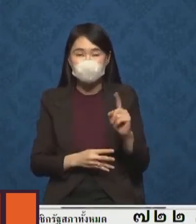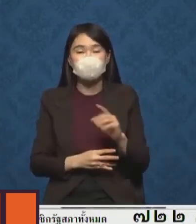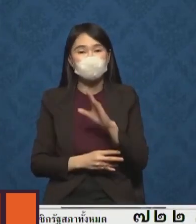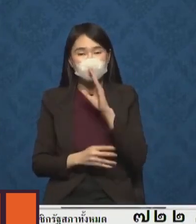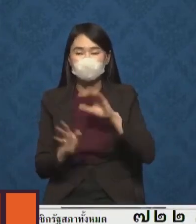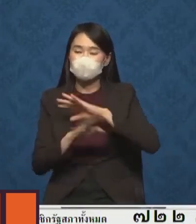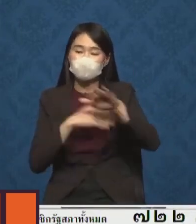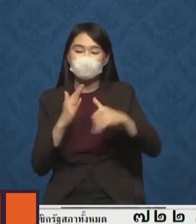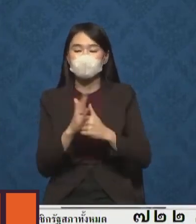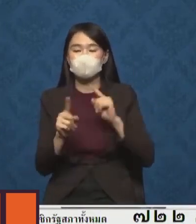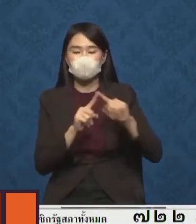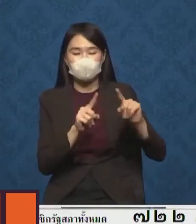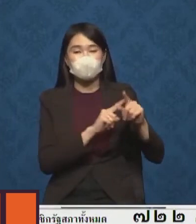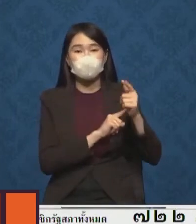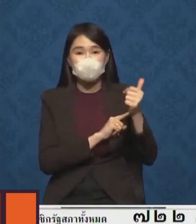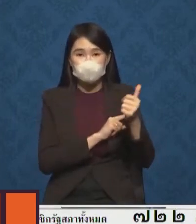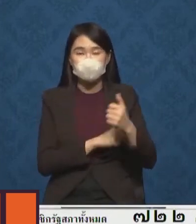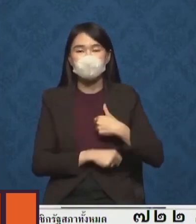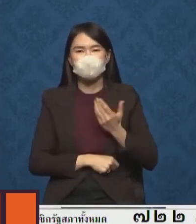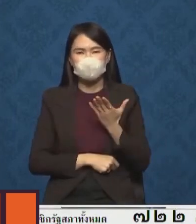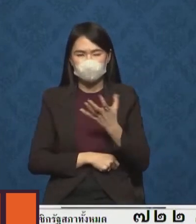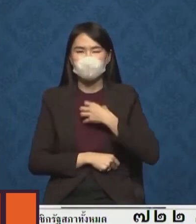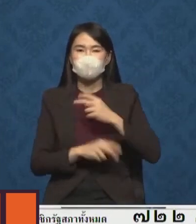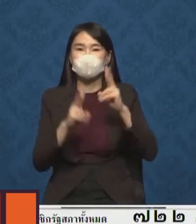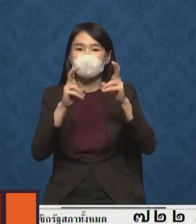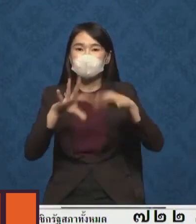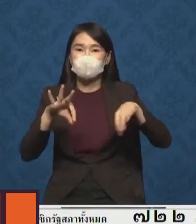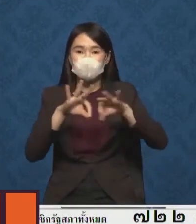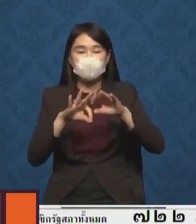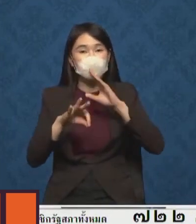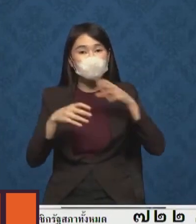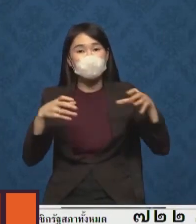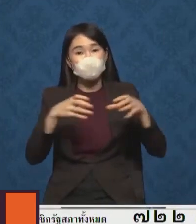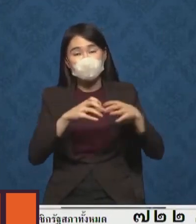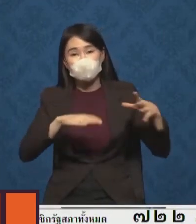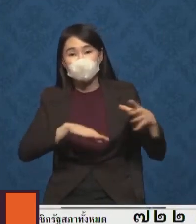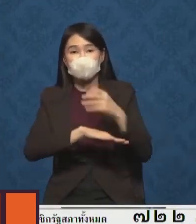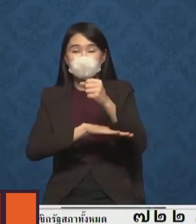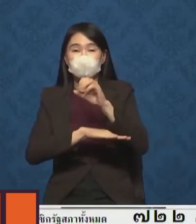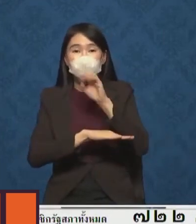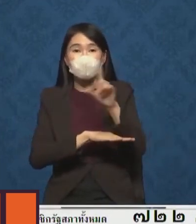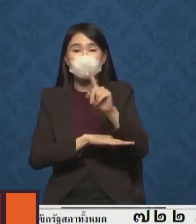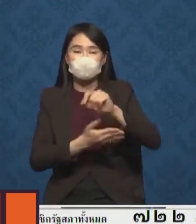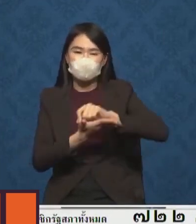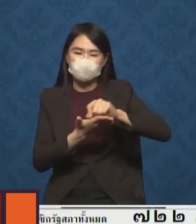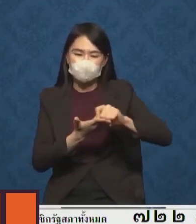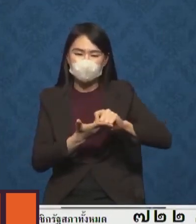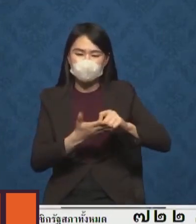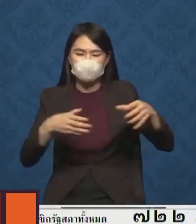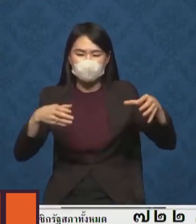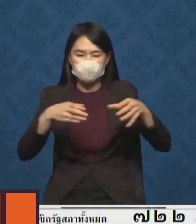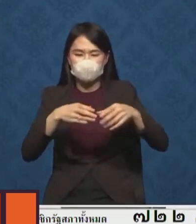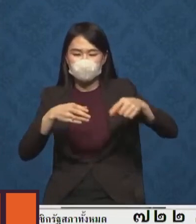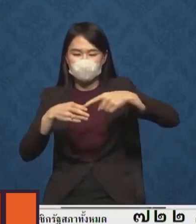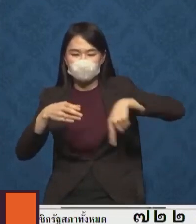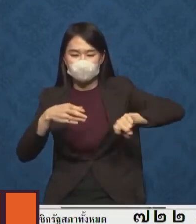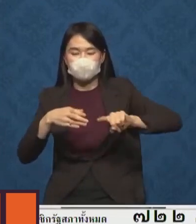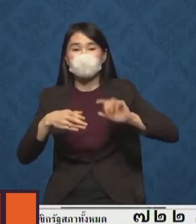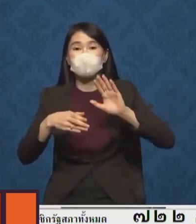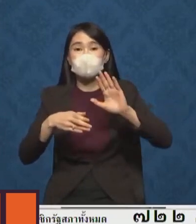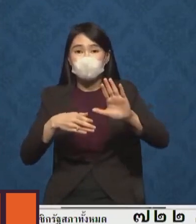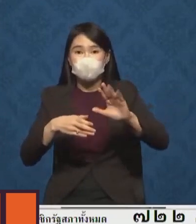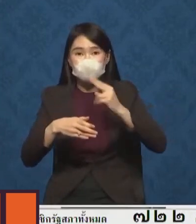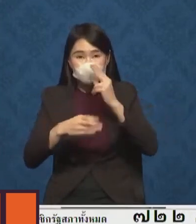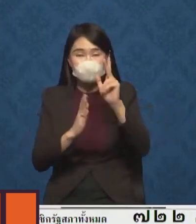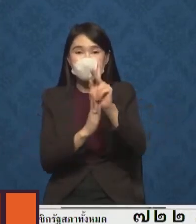ี่พักการเมืองนํไปเขียนภายในของภาพการเมืองใน